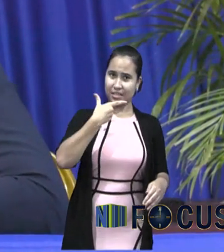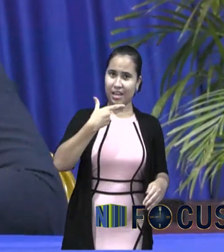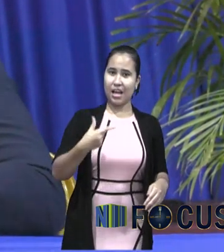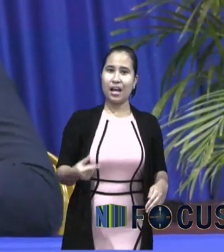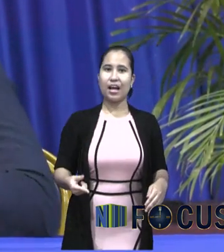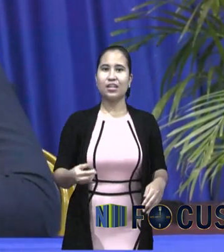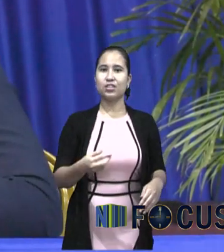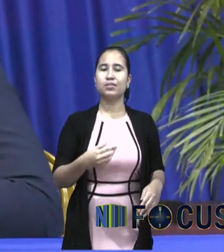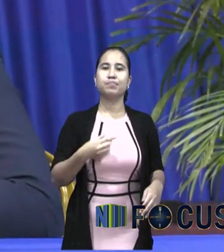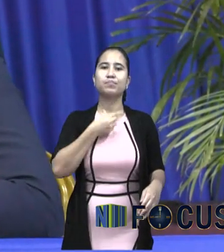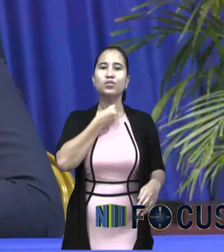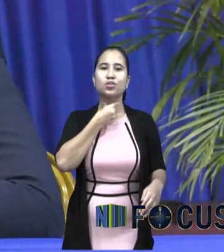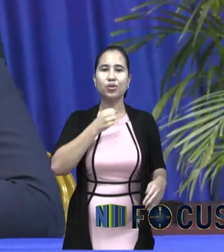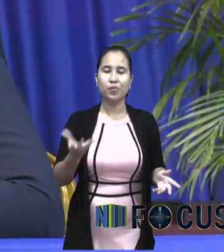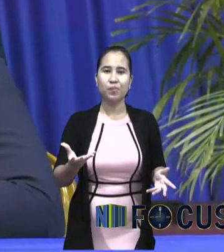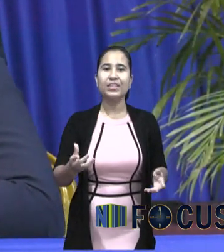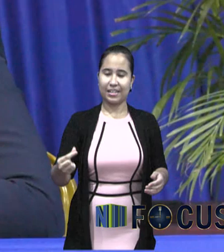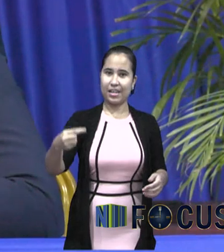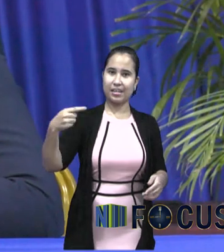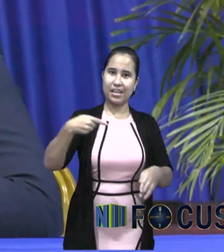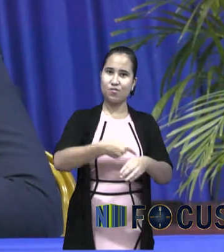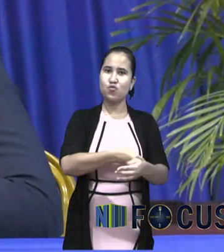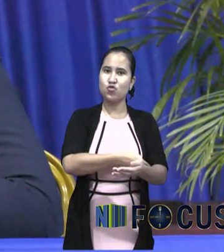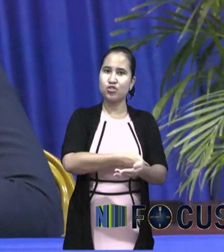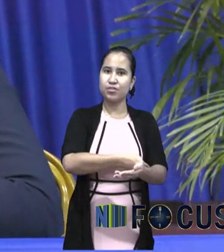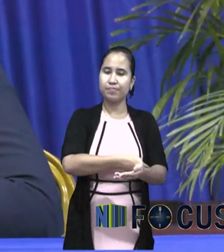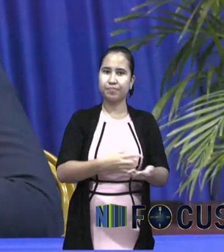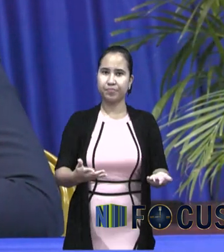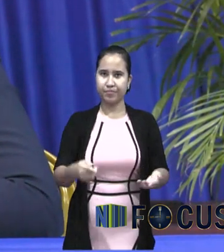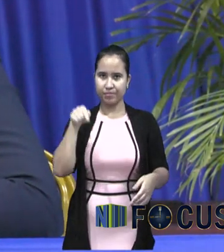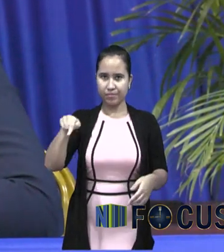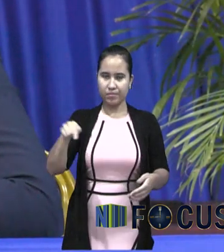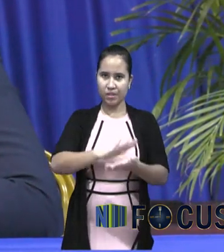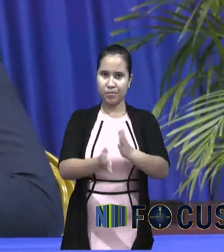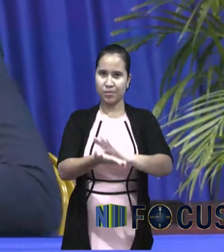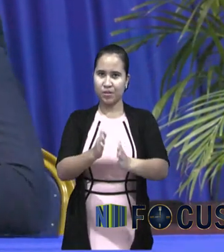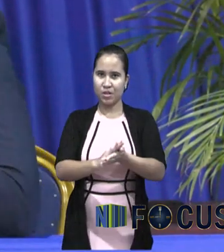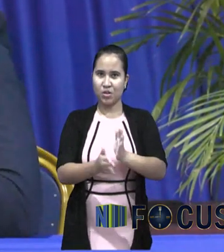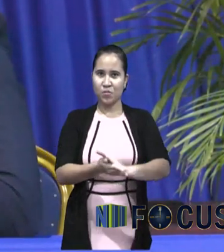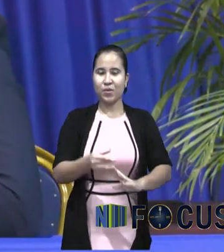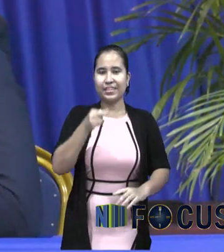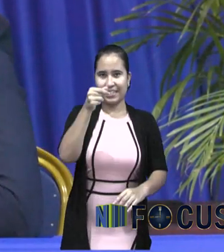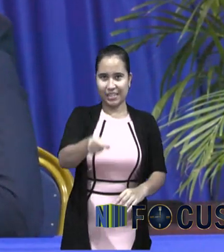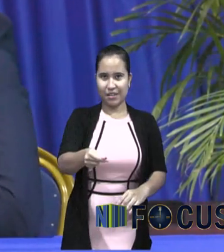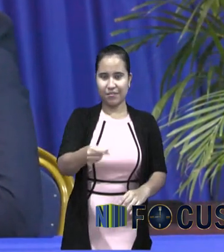infuus. Die behandeling wordt dan gegeven. En we tellen dus